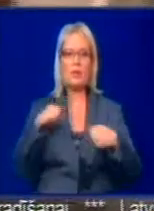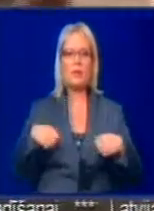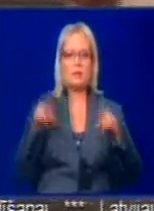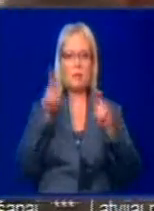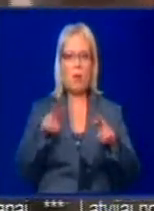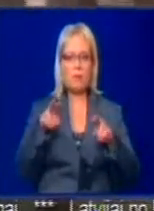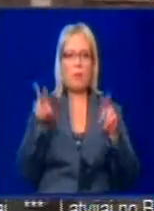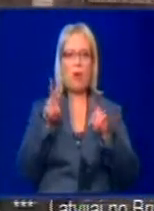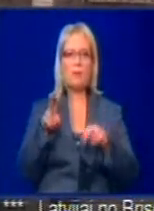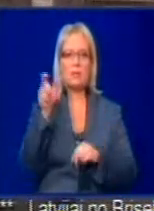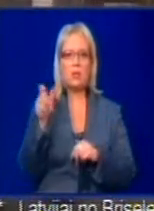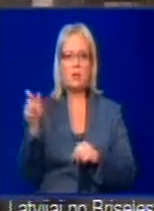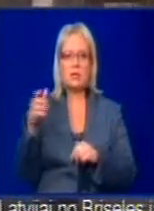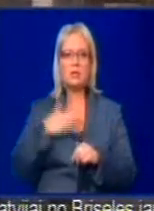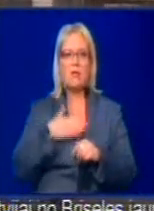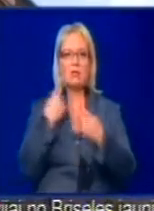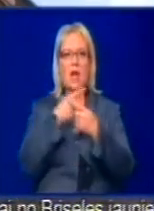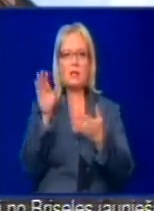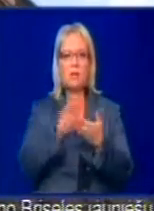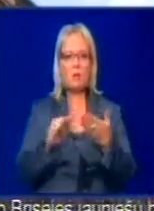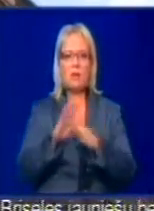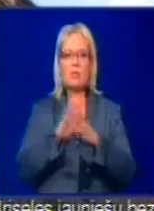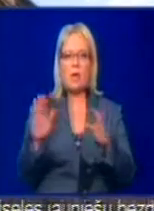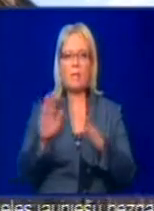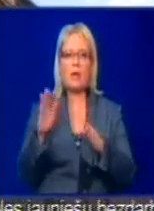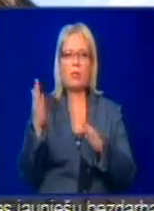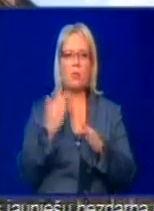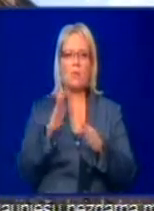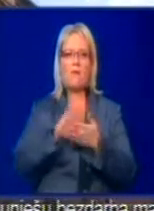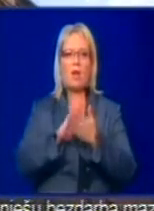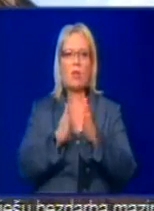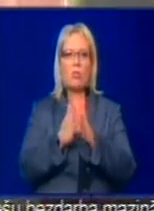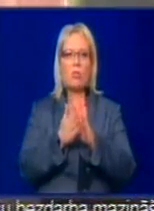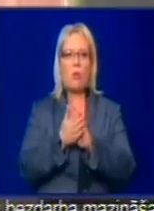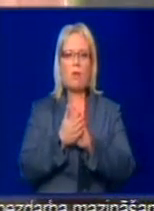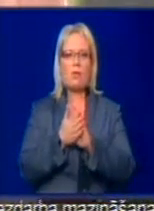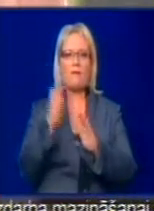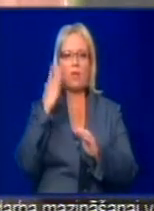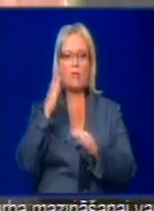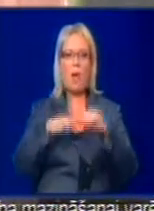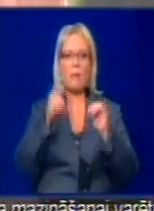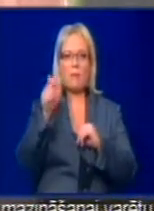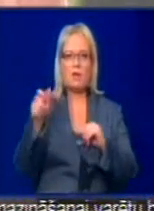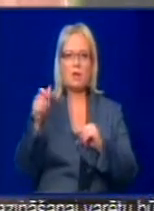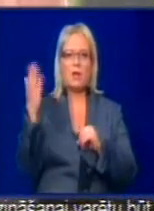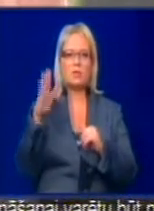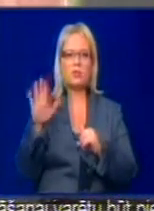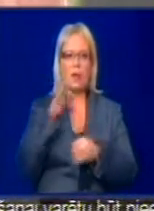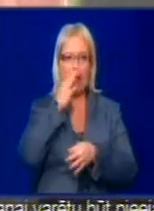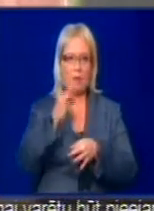dienesta pārbaude, bet komisijas locekļi savos atzinumos nebija nonākuši pie vienotu viedokļu par to, vai amatpersonas jāsauc pie